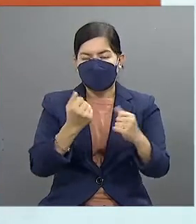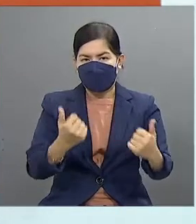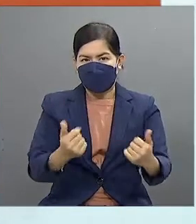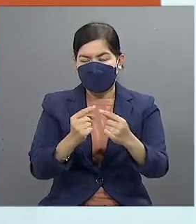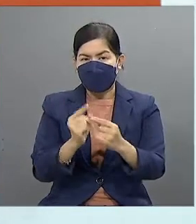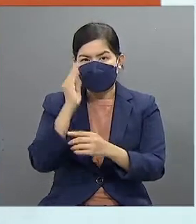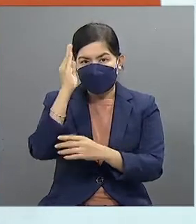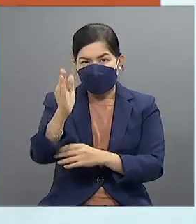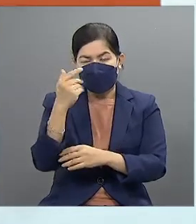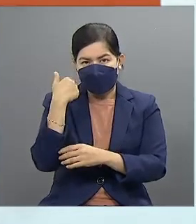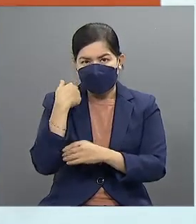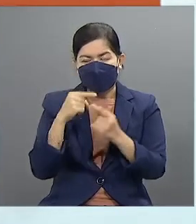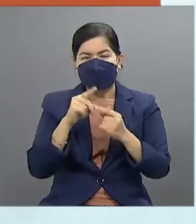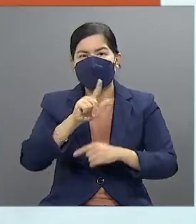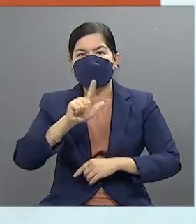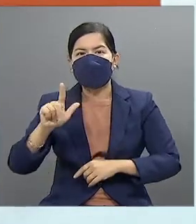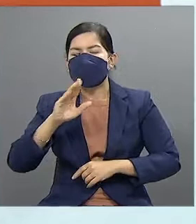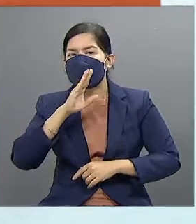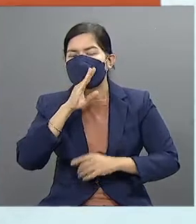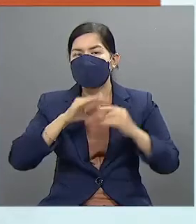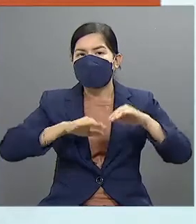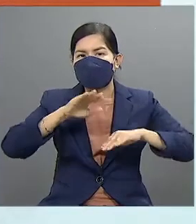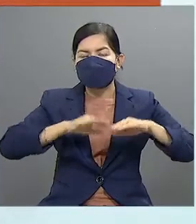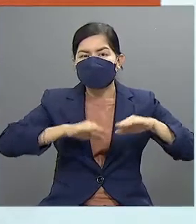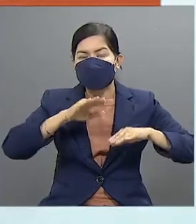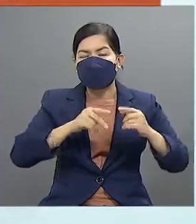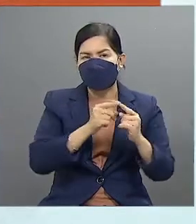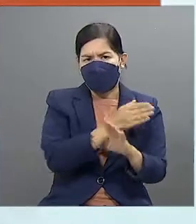ถ้าเราไปเทียบกับช่วงก่อนโควิด-19ต้องบอกว่ายังห่างไกลกันมากค่ะ